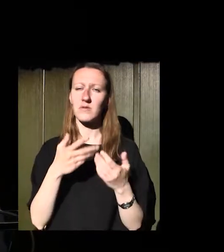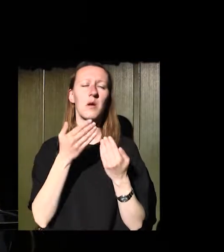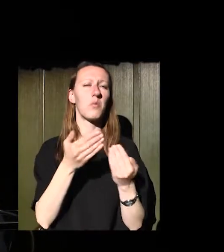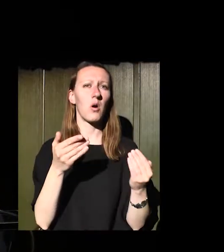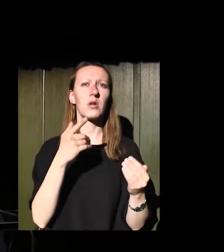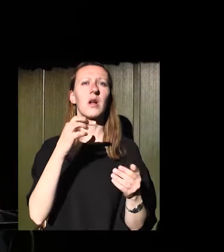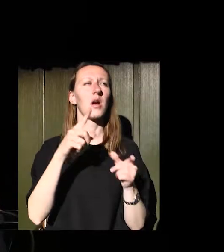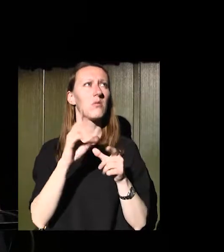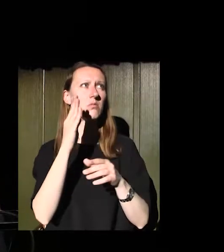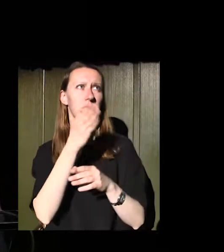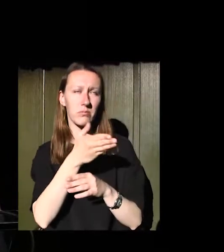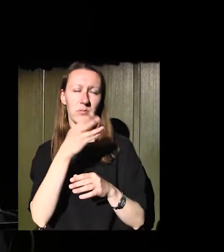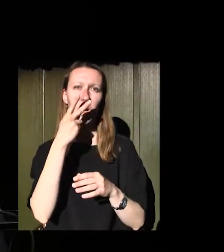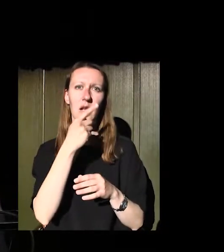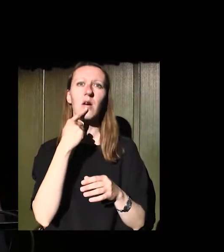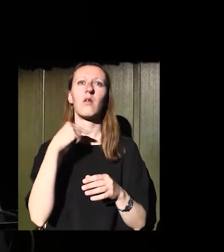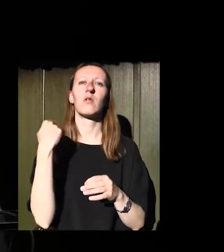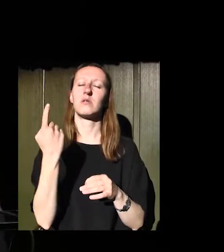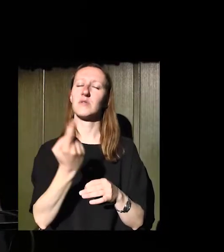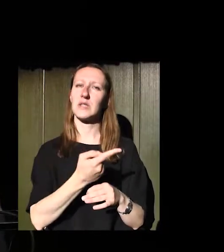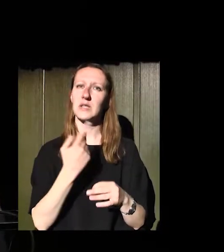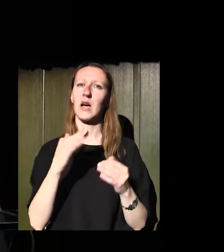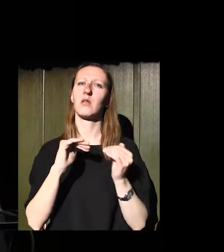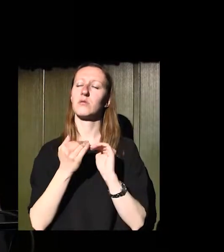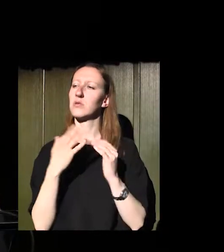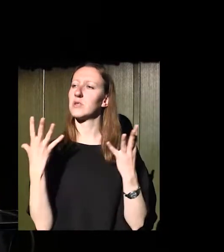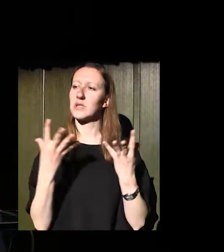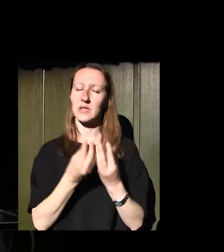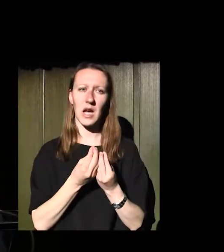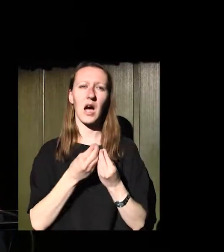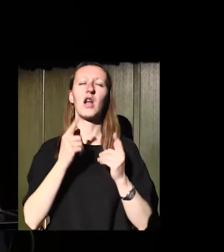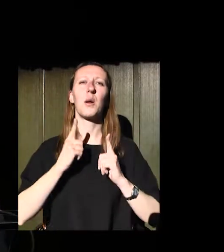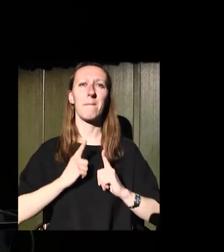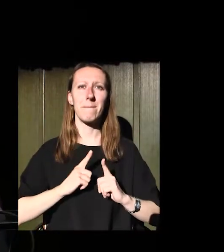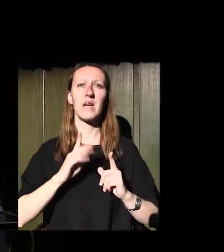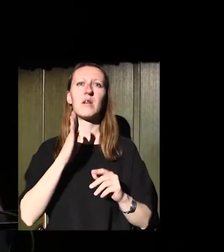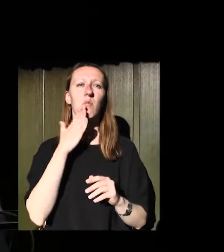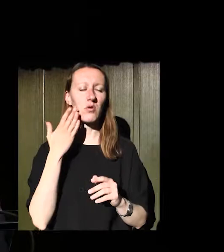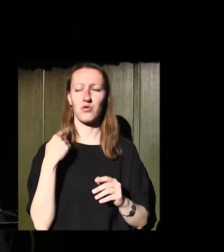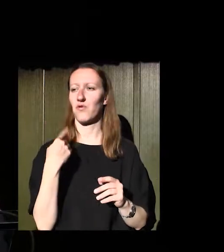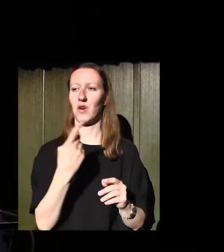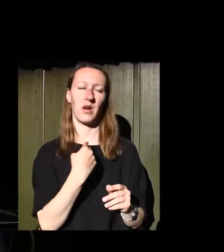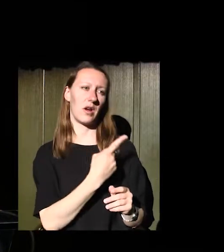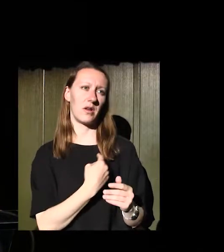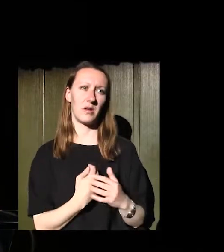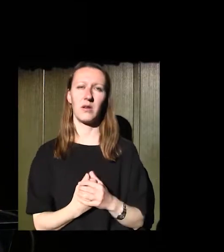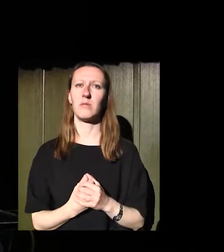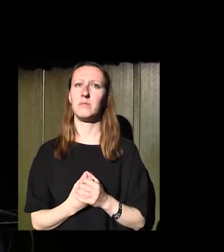moderna, orientata all'Europa, in cui regnano la convivenza, tolleranza, pace e rispetto